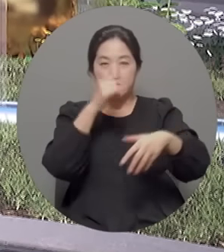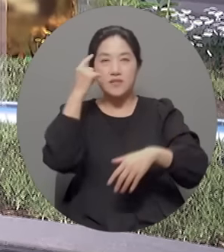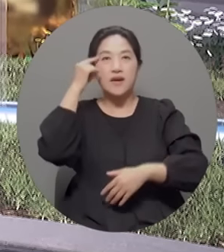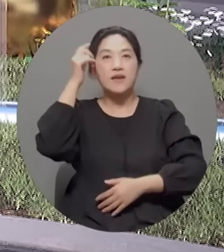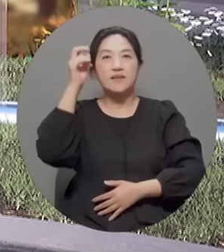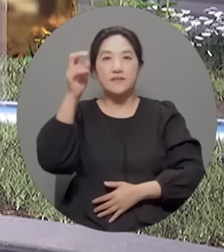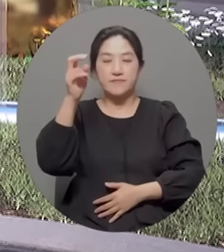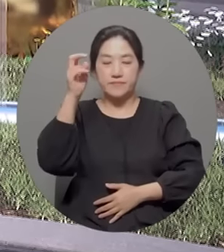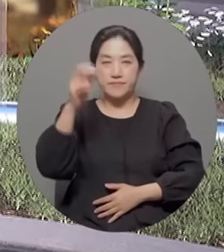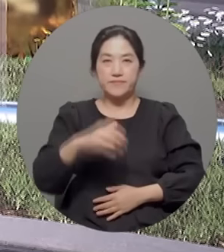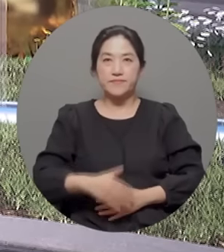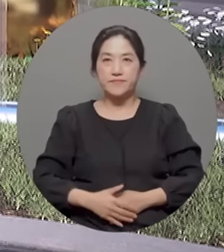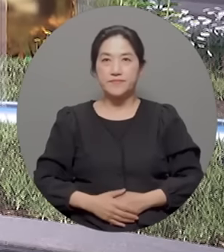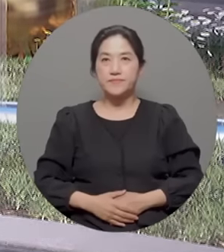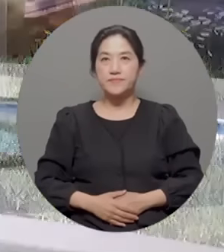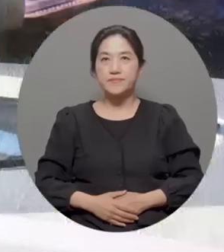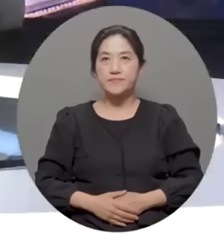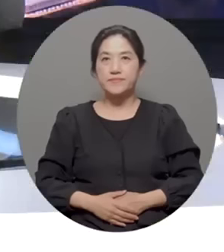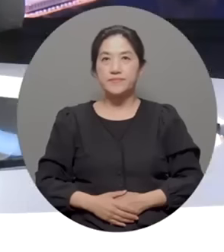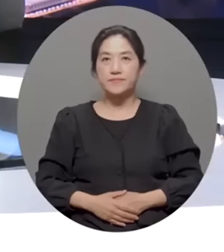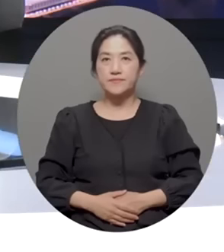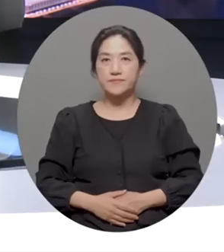전망입니다. 날씨였습니다.